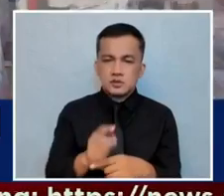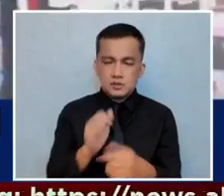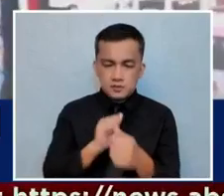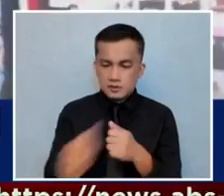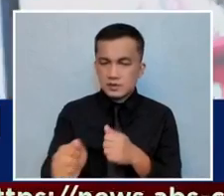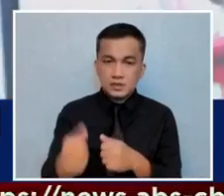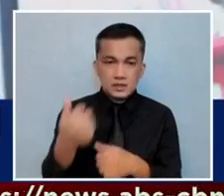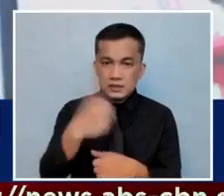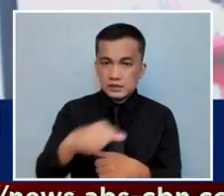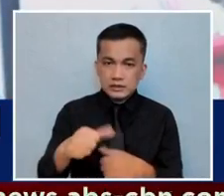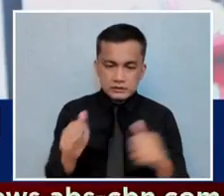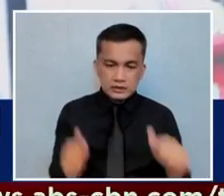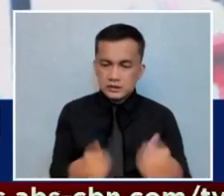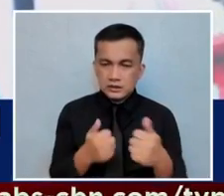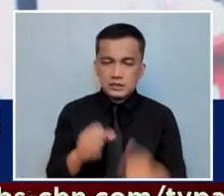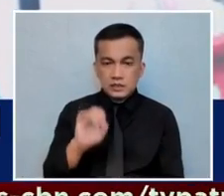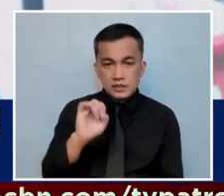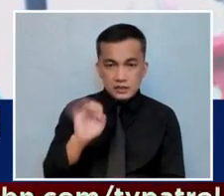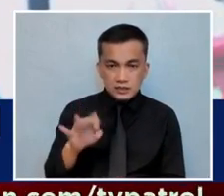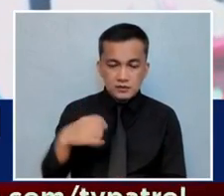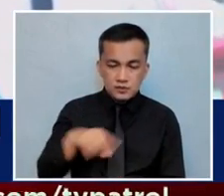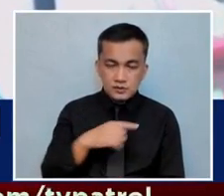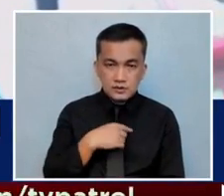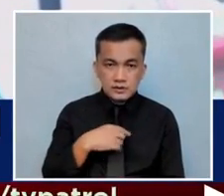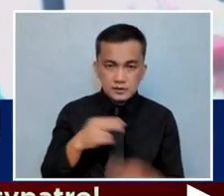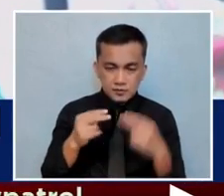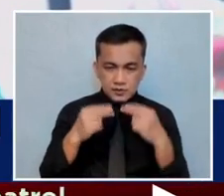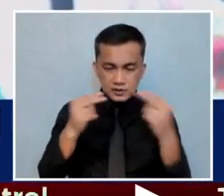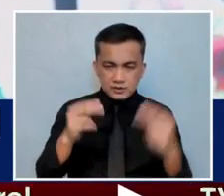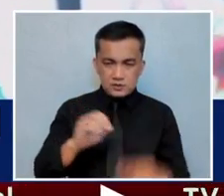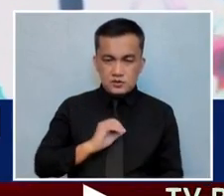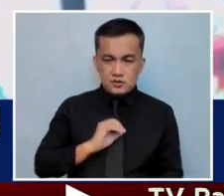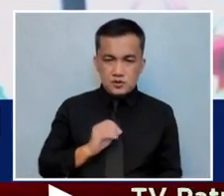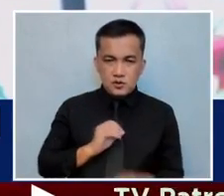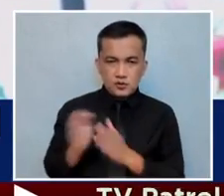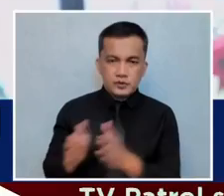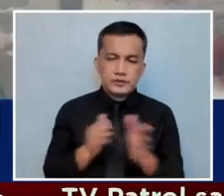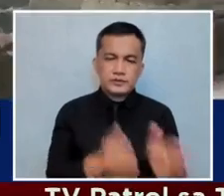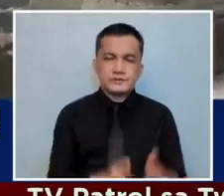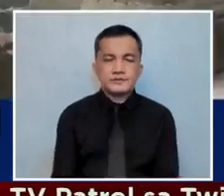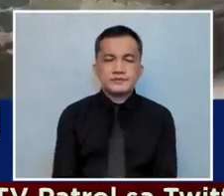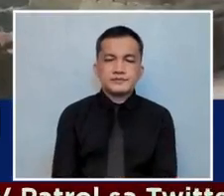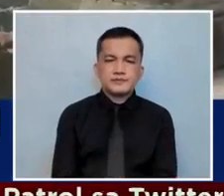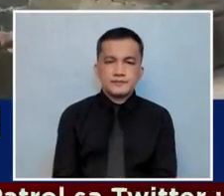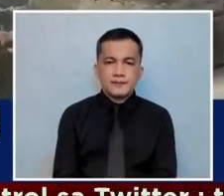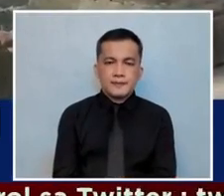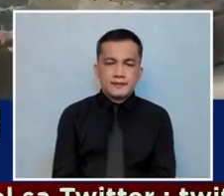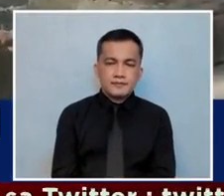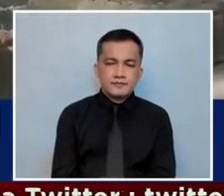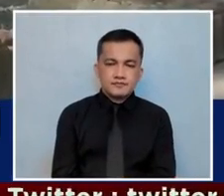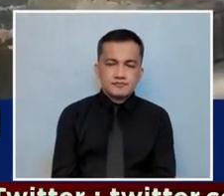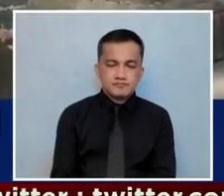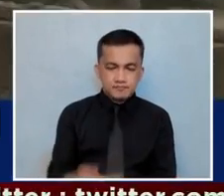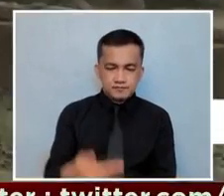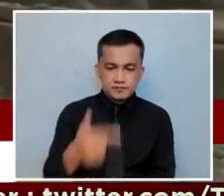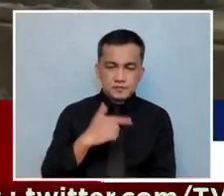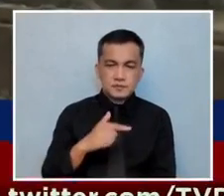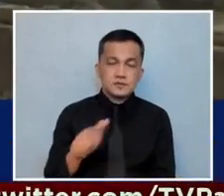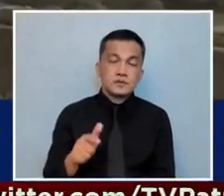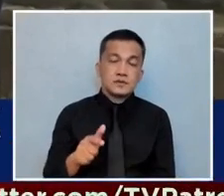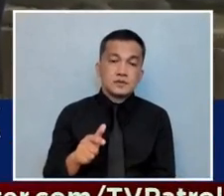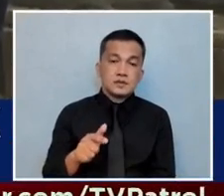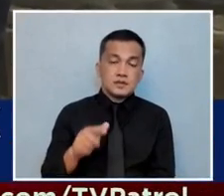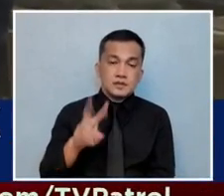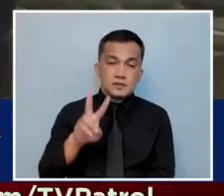pagsubok kung magiging bayani tayo sa ating sariling mga pamamaraan. Pinangunahan naman ni Vice President at